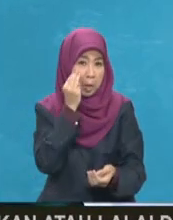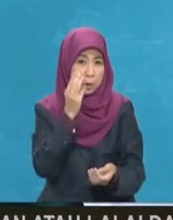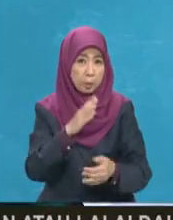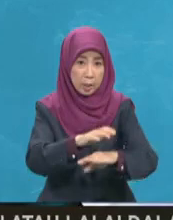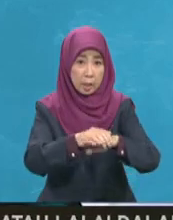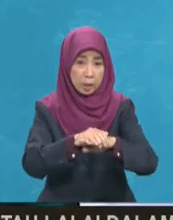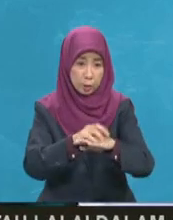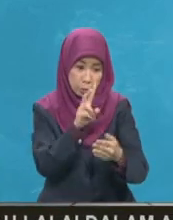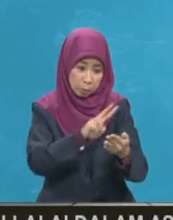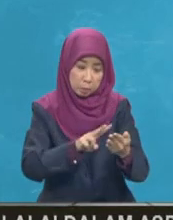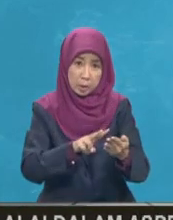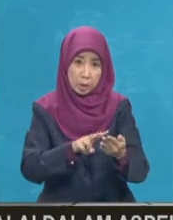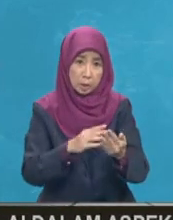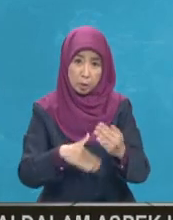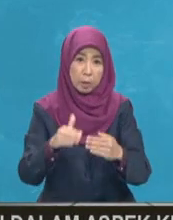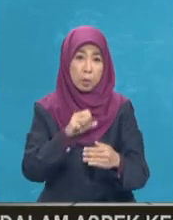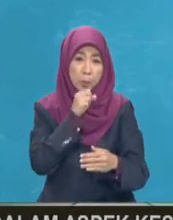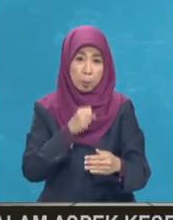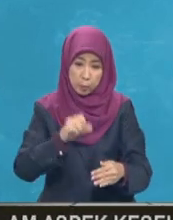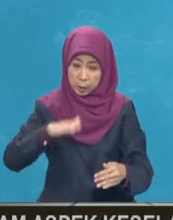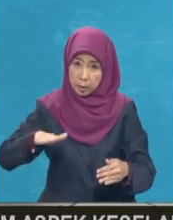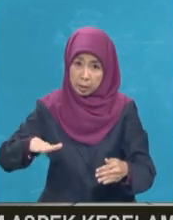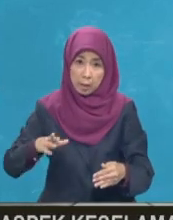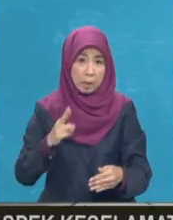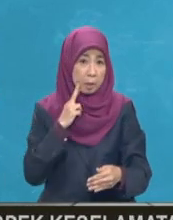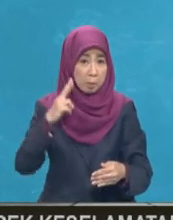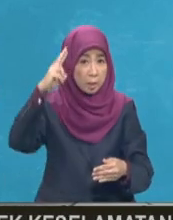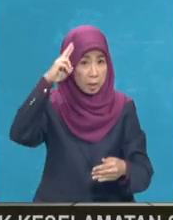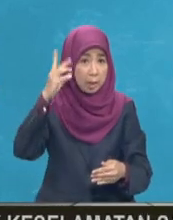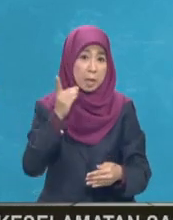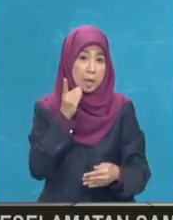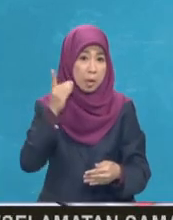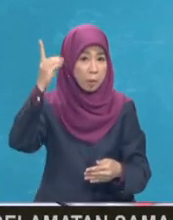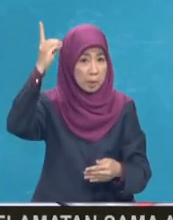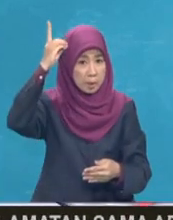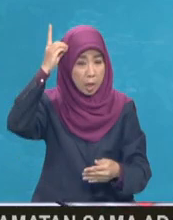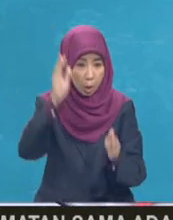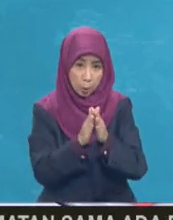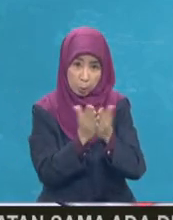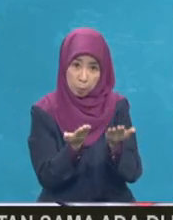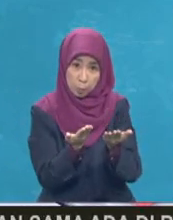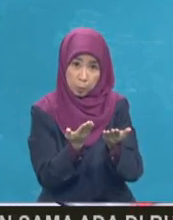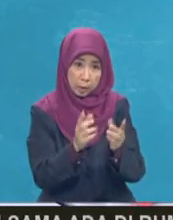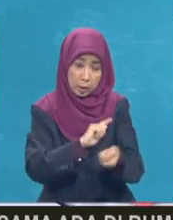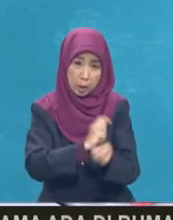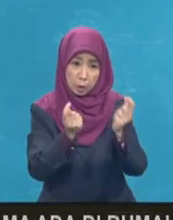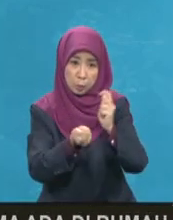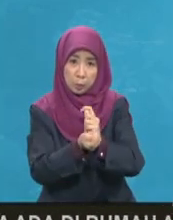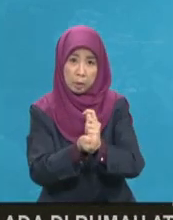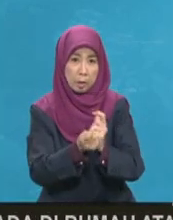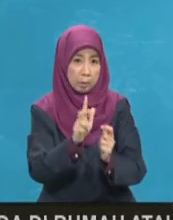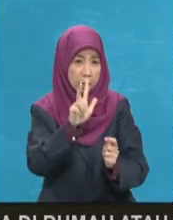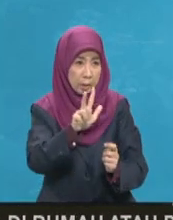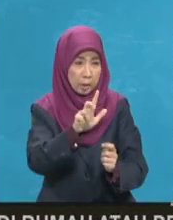bagi bacaan semua peringkat umur yaitu kanak-kanak remaja dan dewasa buku-buku dan majalah akan ditukar setiap